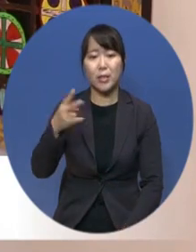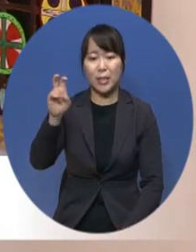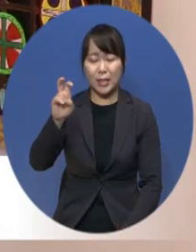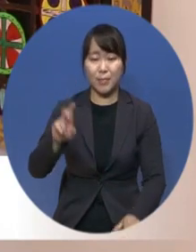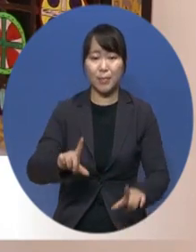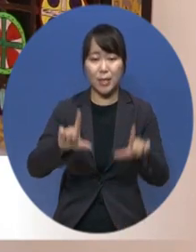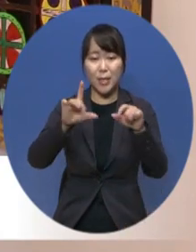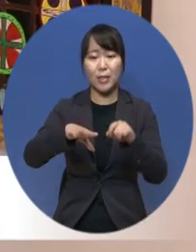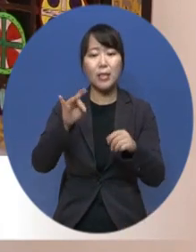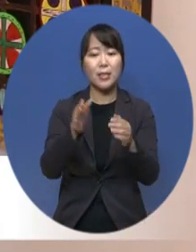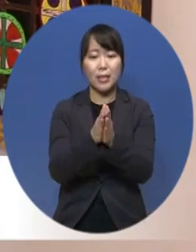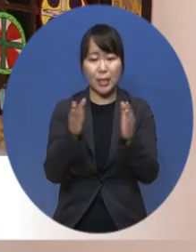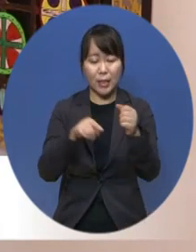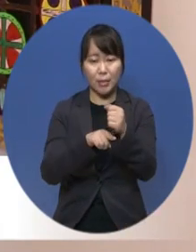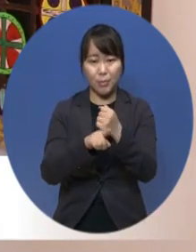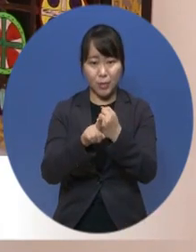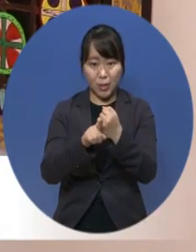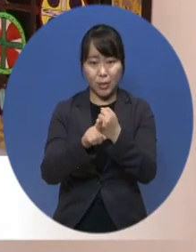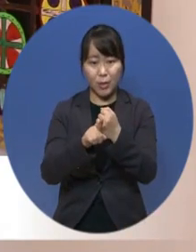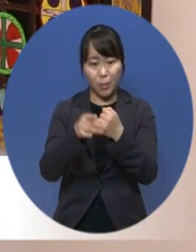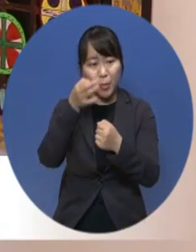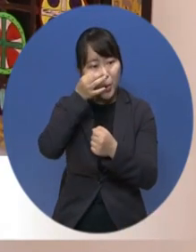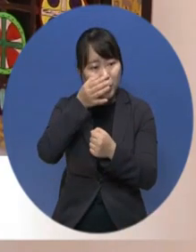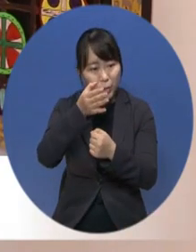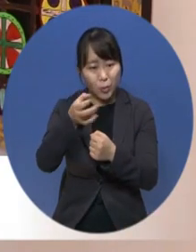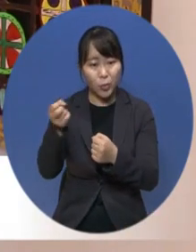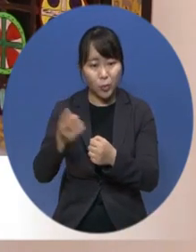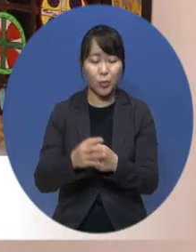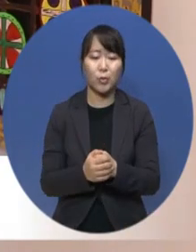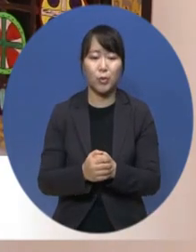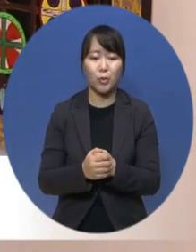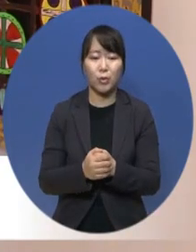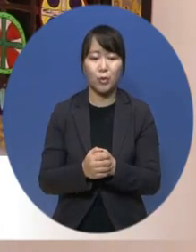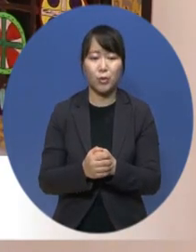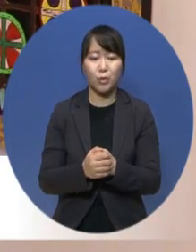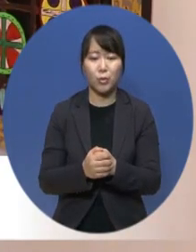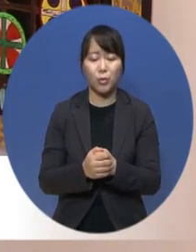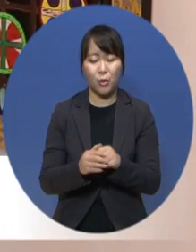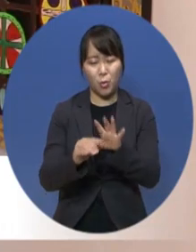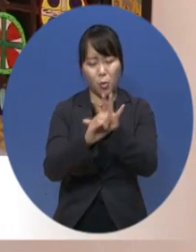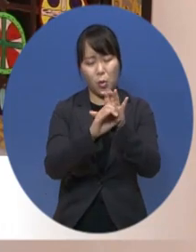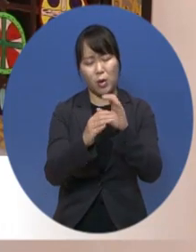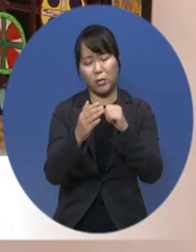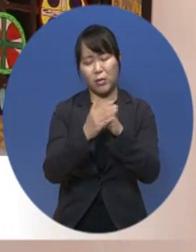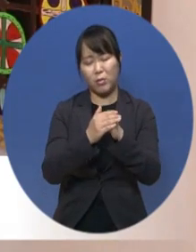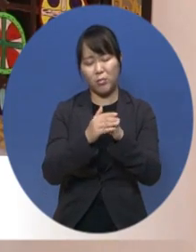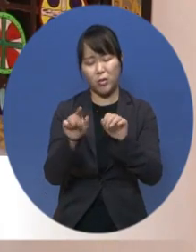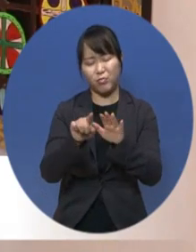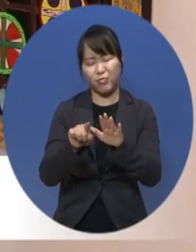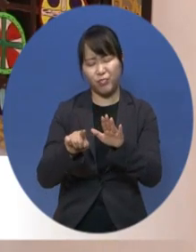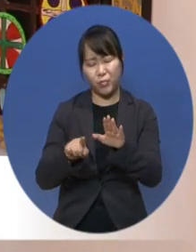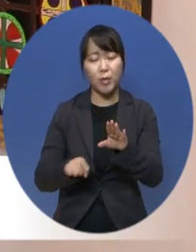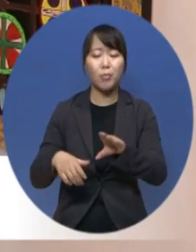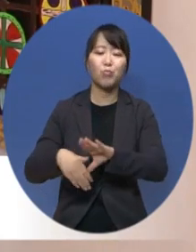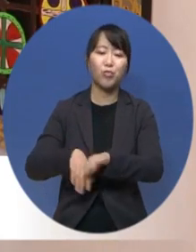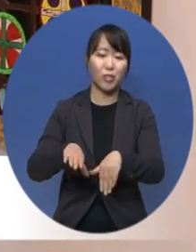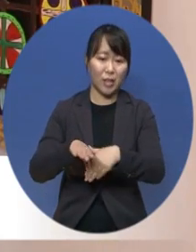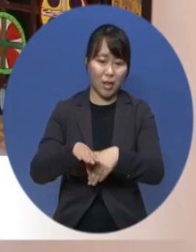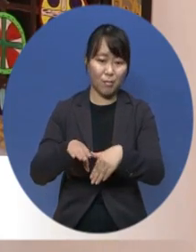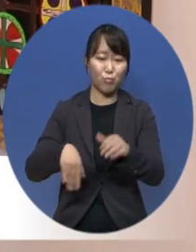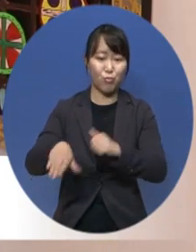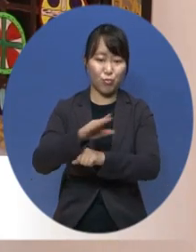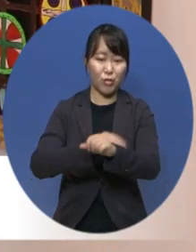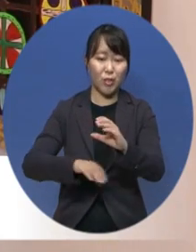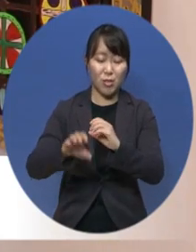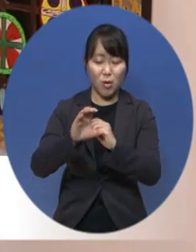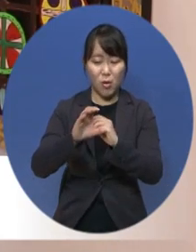첫 번째 시작의 의미를 좀 더 강조하고 또 그 코로나로 인해 침체되었던 문화적인 분위기를 좀